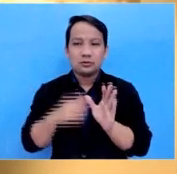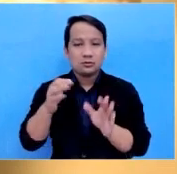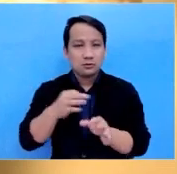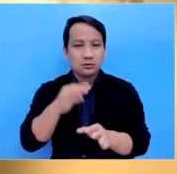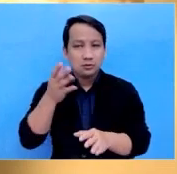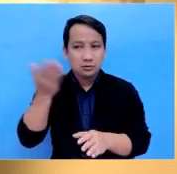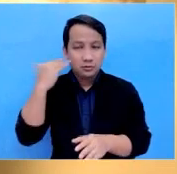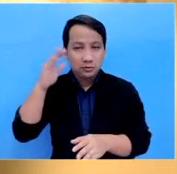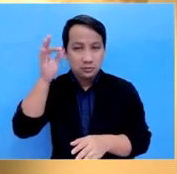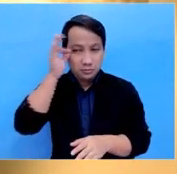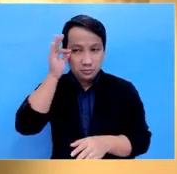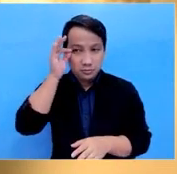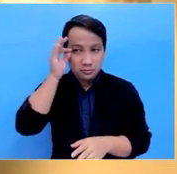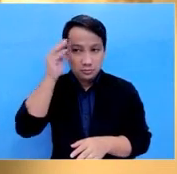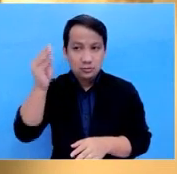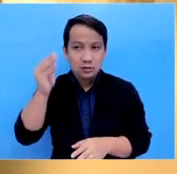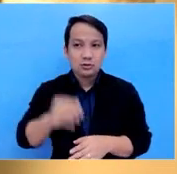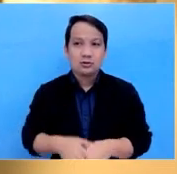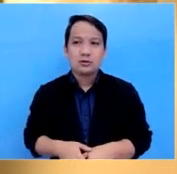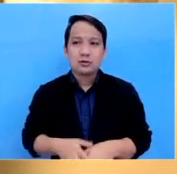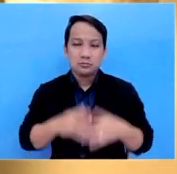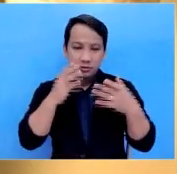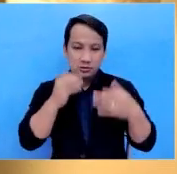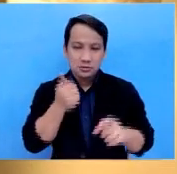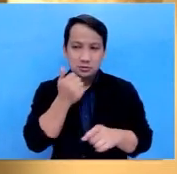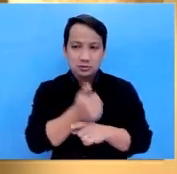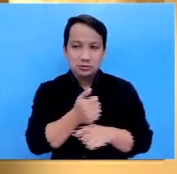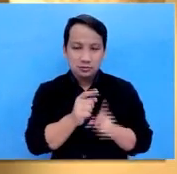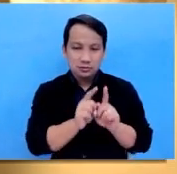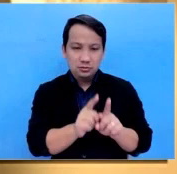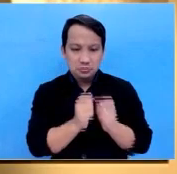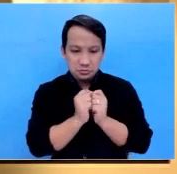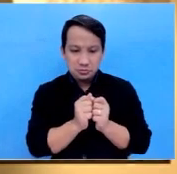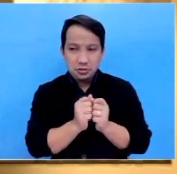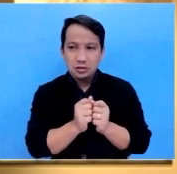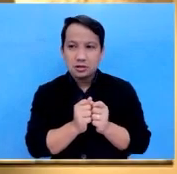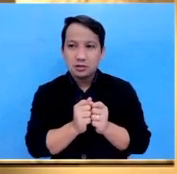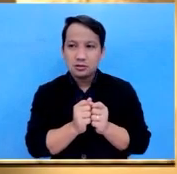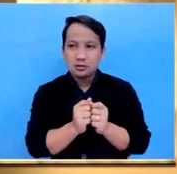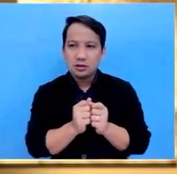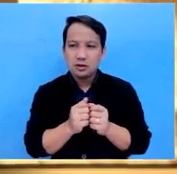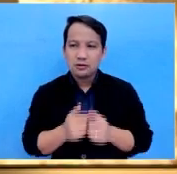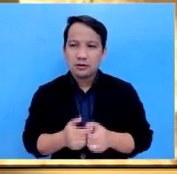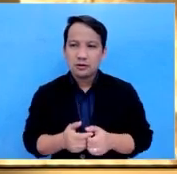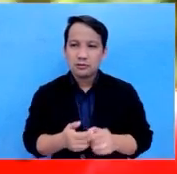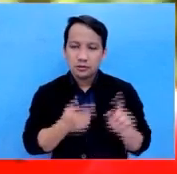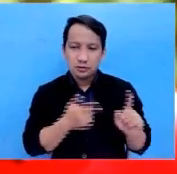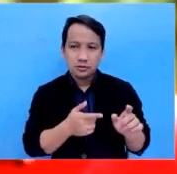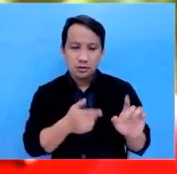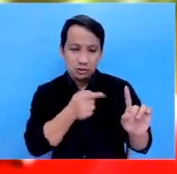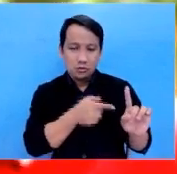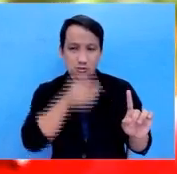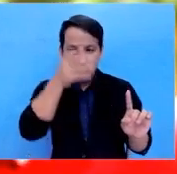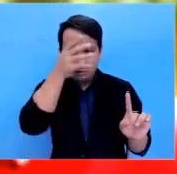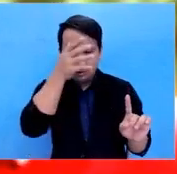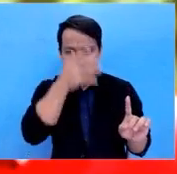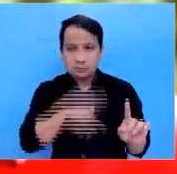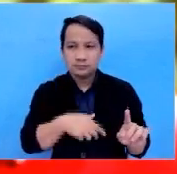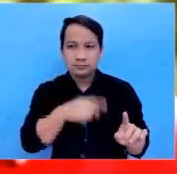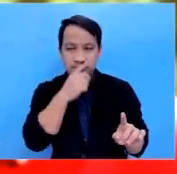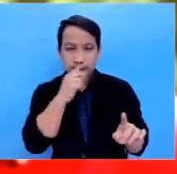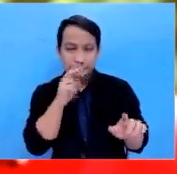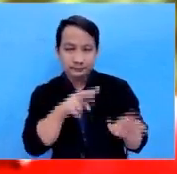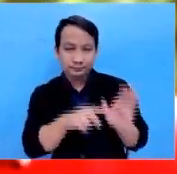President Ferdinand Marcos Sr. This one is my dad. Pag tuwing nakikita to